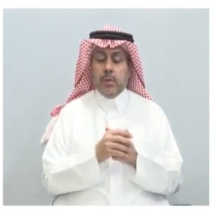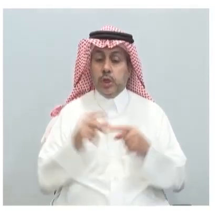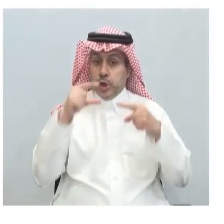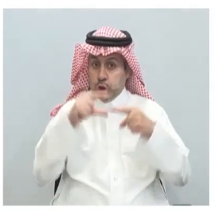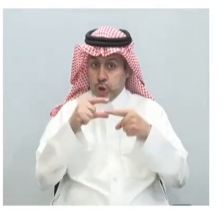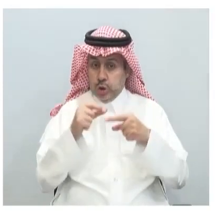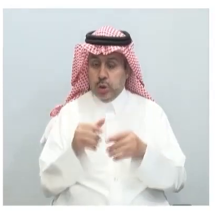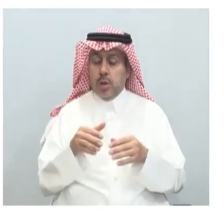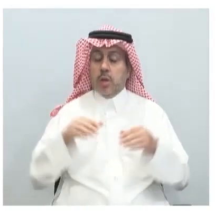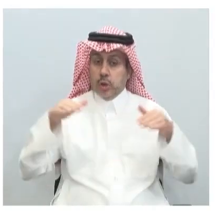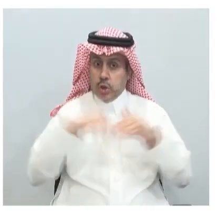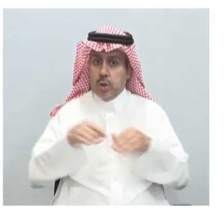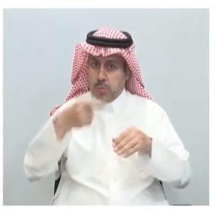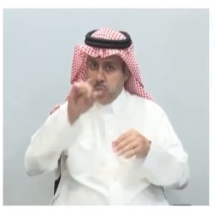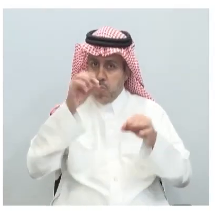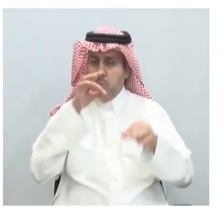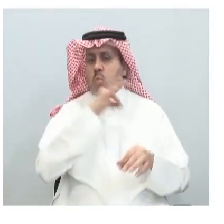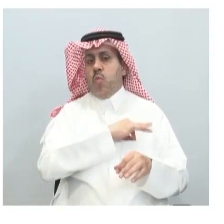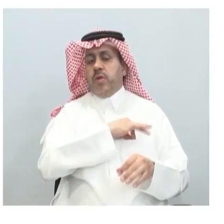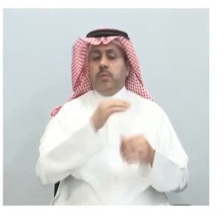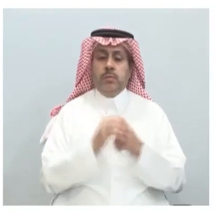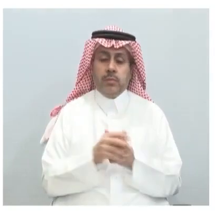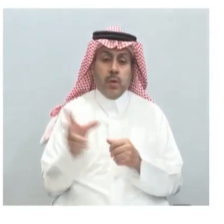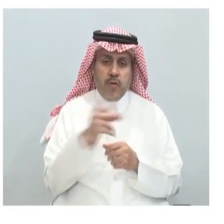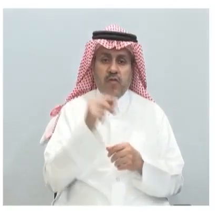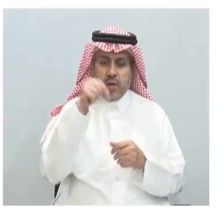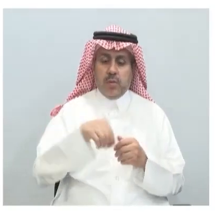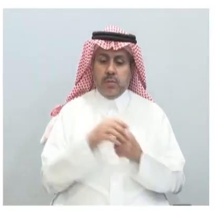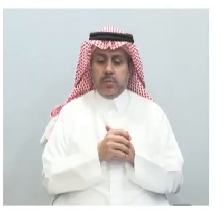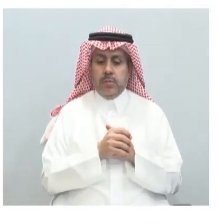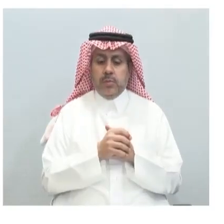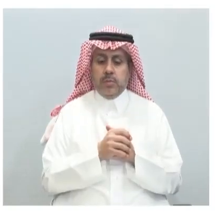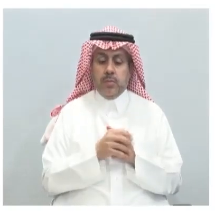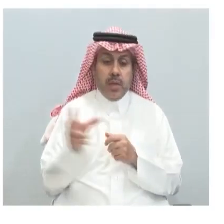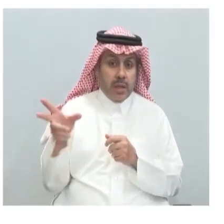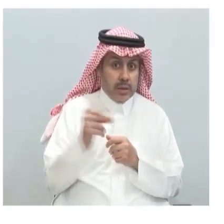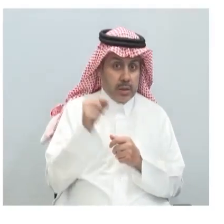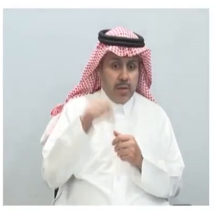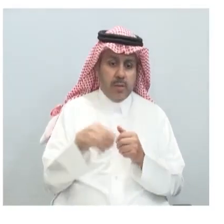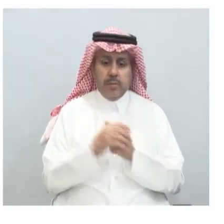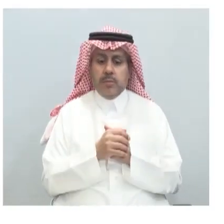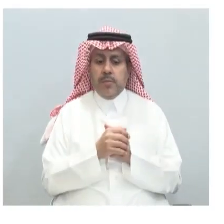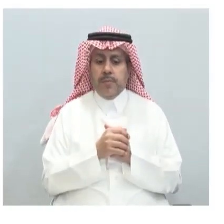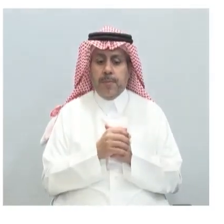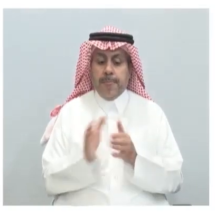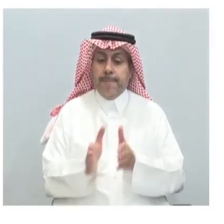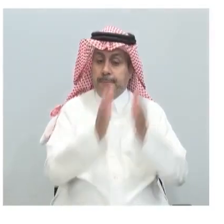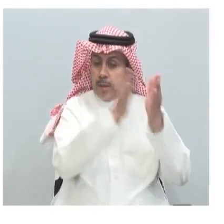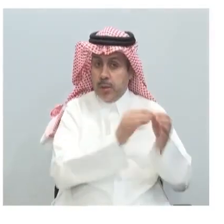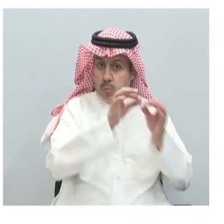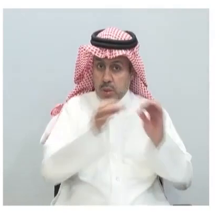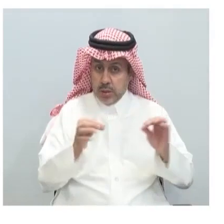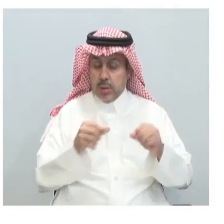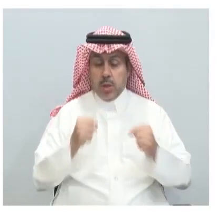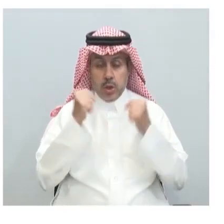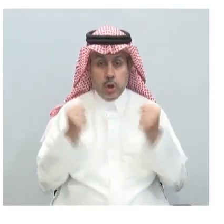التصادم مثمر ويعطيني نواتج نتيجه لذلك قد يؤدي المعقد المنشط الى